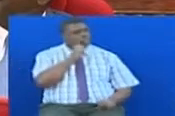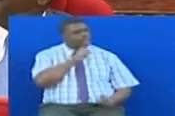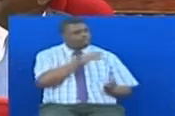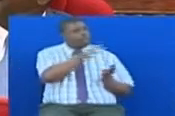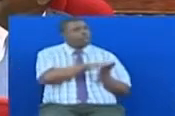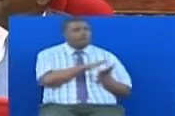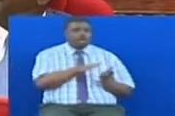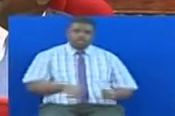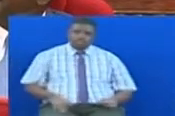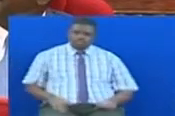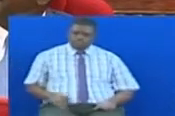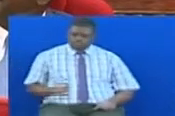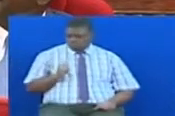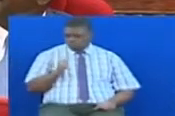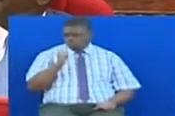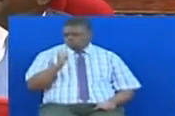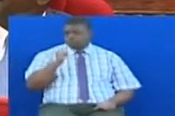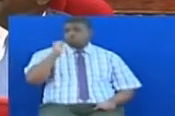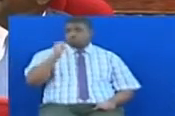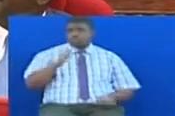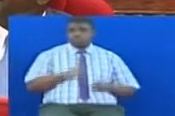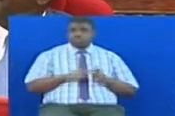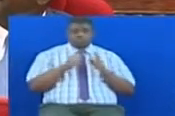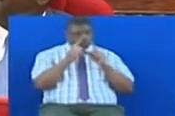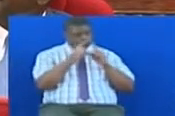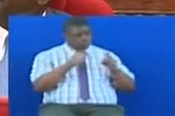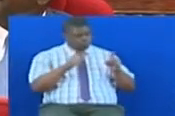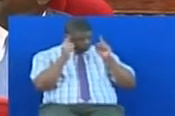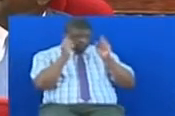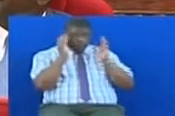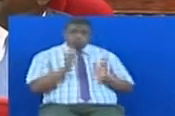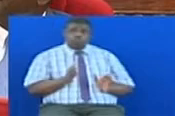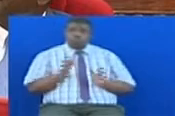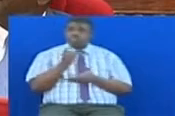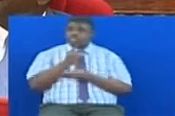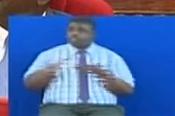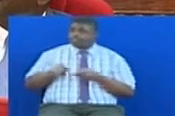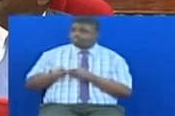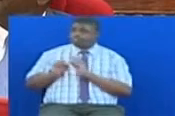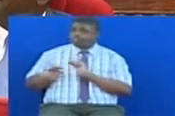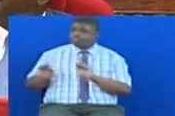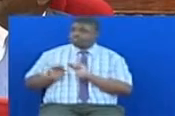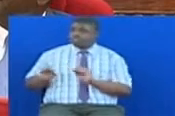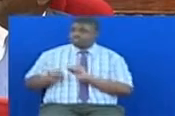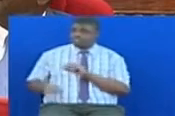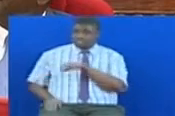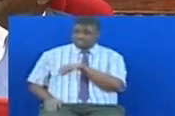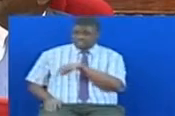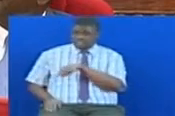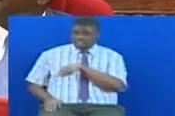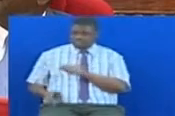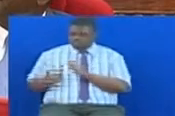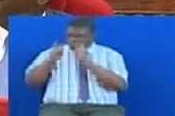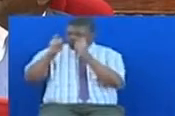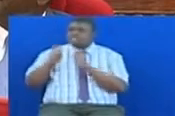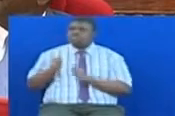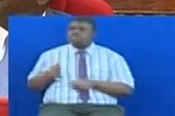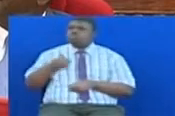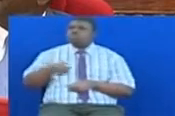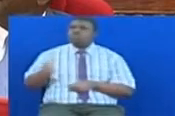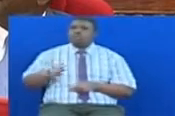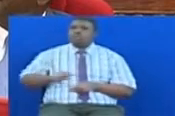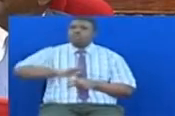juzi hapa, bahati nzuri, Chuo Kikuu cha Dar es Salaam ambacho kinafundisha wahasibu na chenyewe